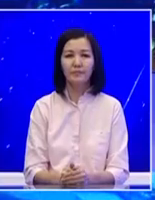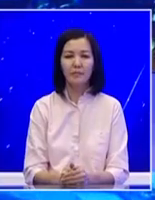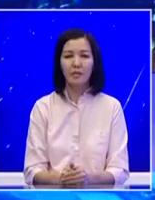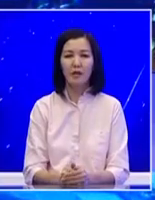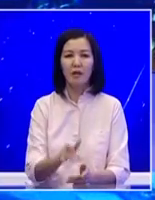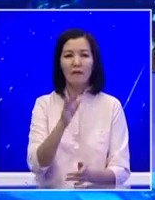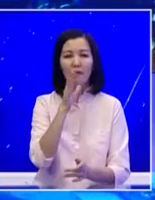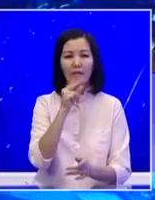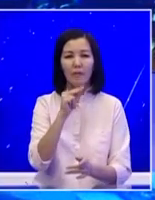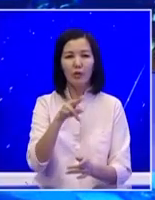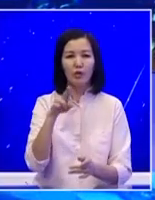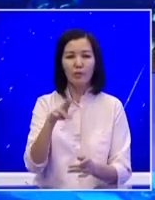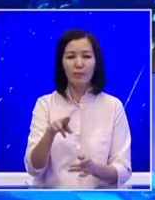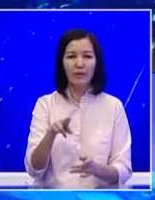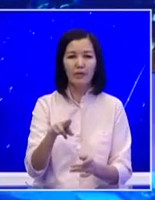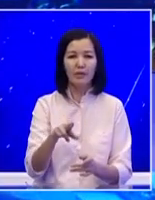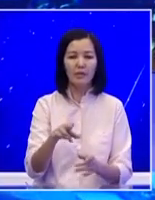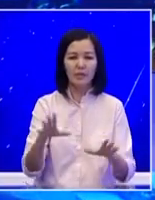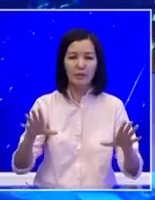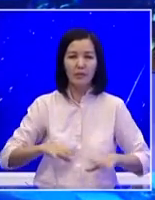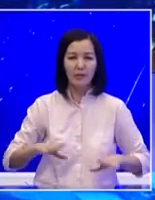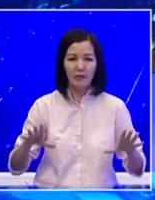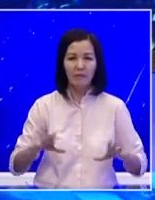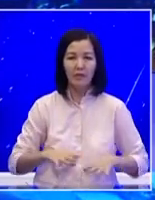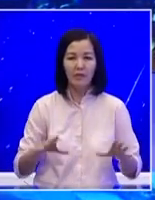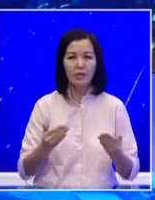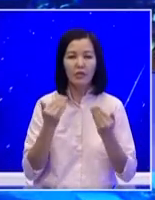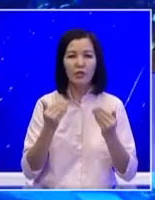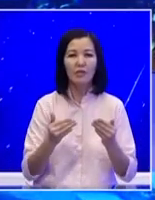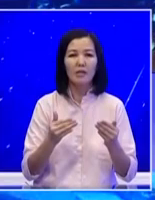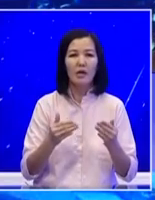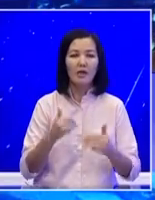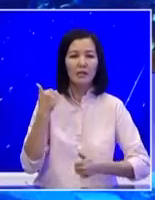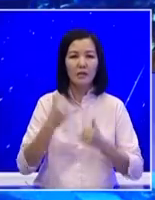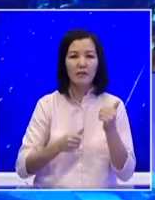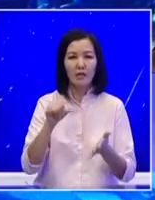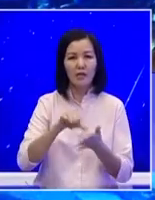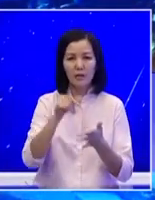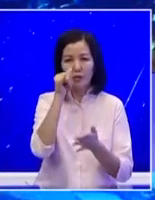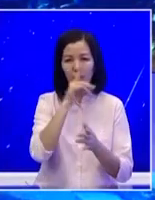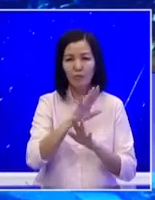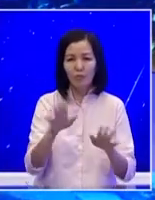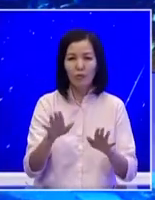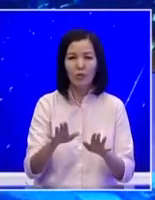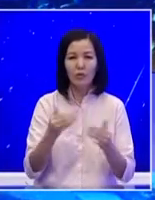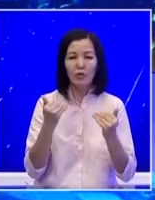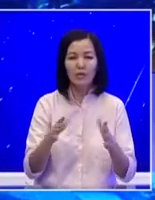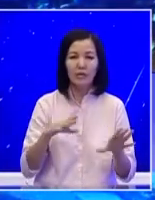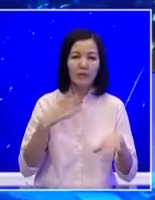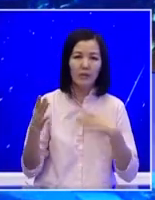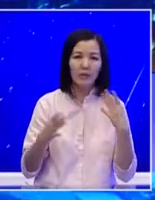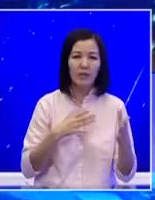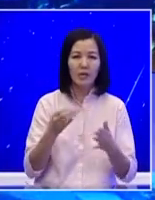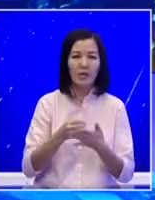Во время режима карантина спортивные лошади вынуждены пропускать соревнования, но сохранить форму и готовность к забегам дорогостоящих